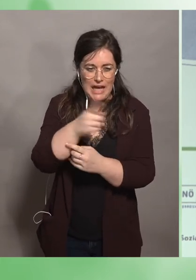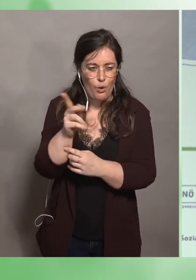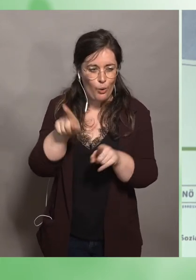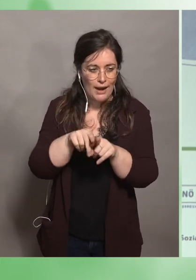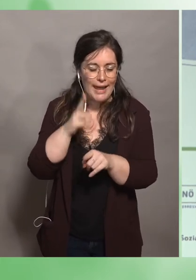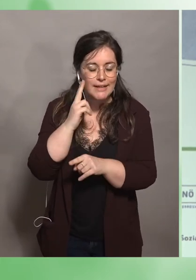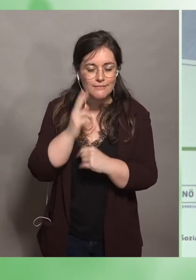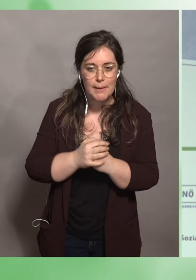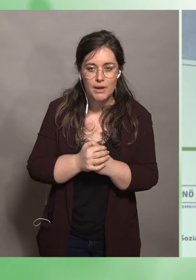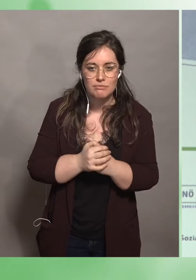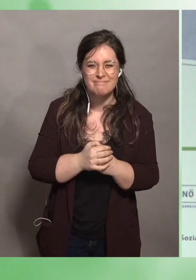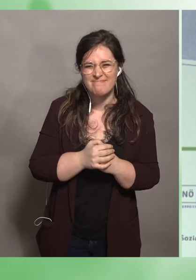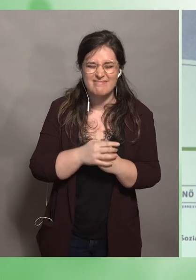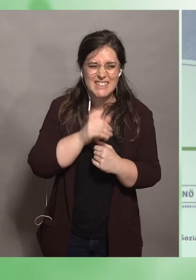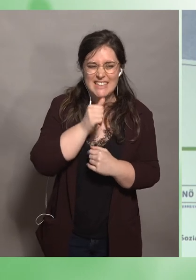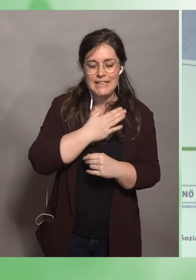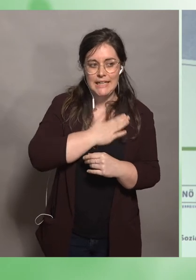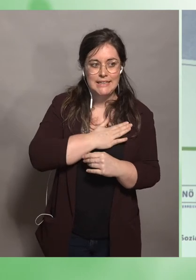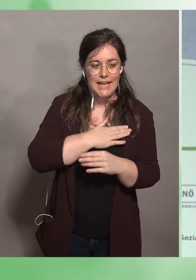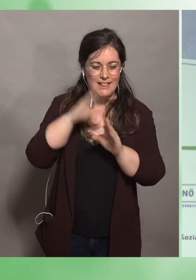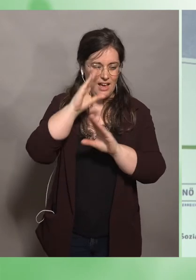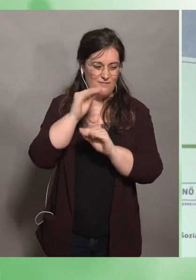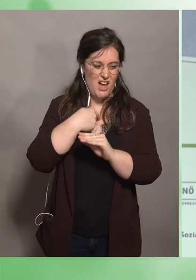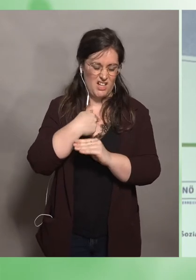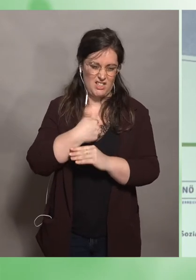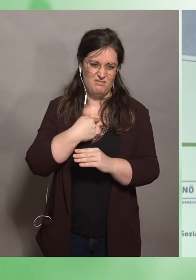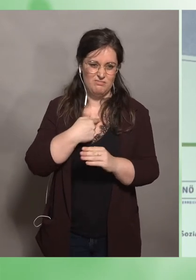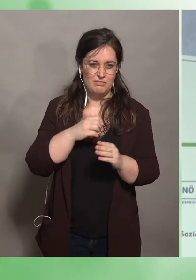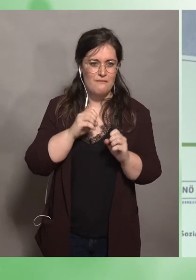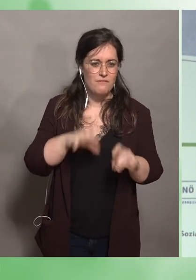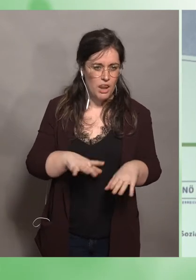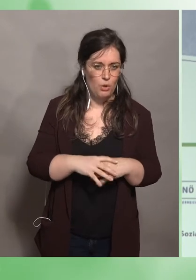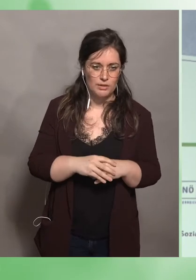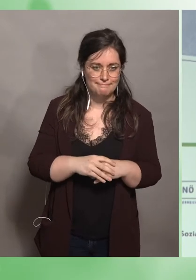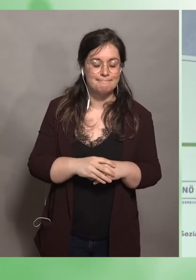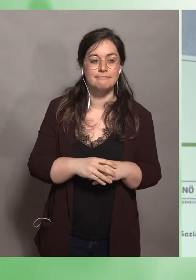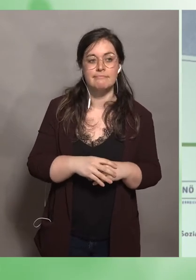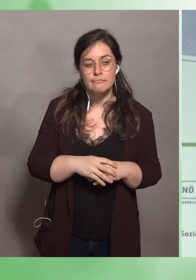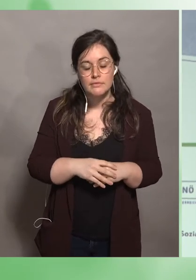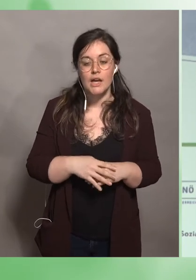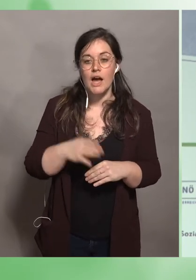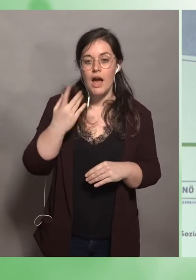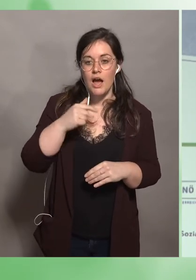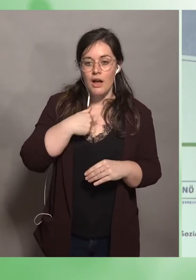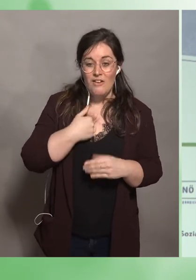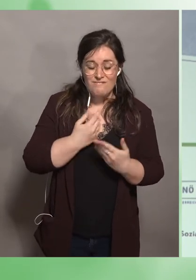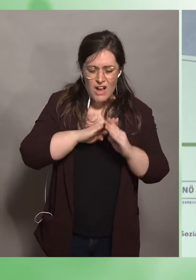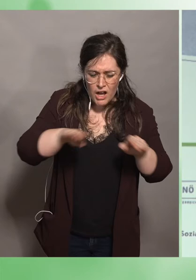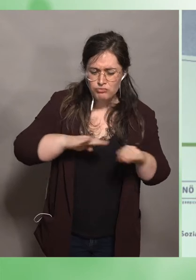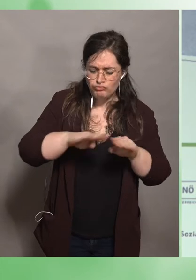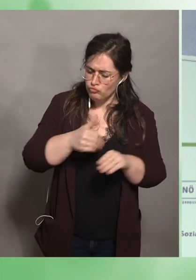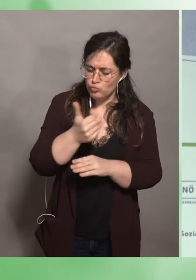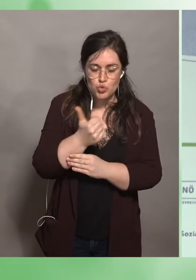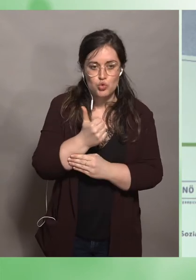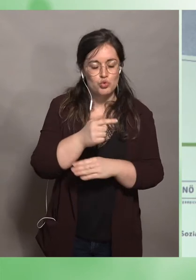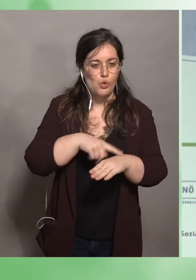Sie nicht gerne erleben, Niederlagen. Ich habe angeschlagen beim Rennen meines Lebens, eine super